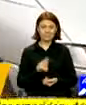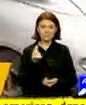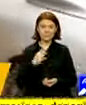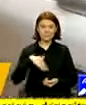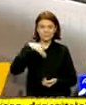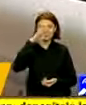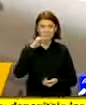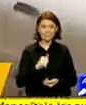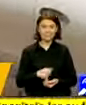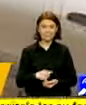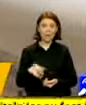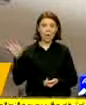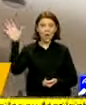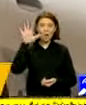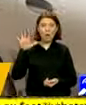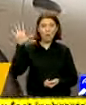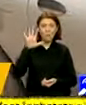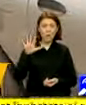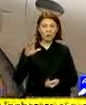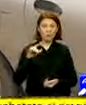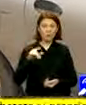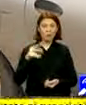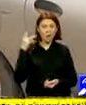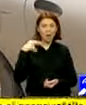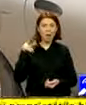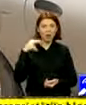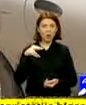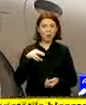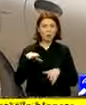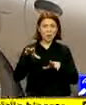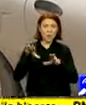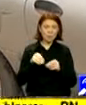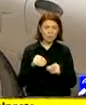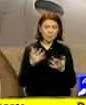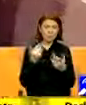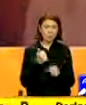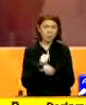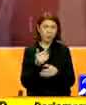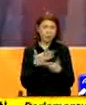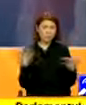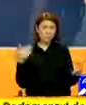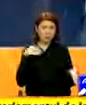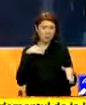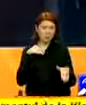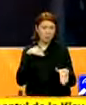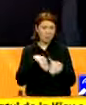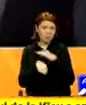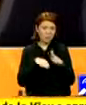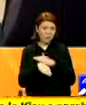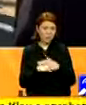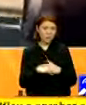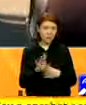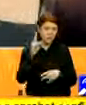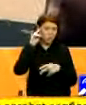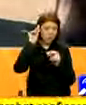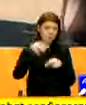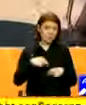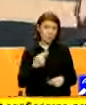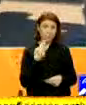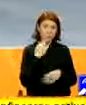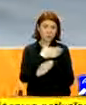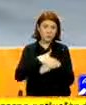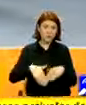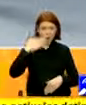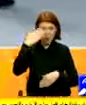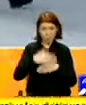Bun găsit! Republica Moldova înregistrează în continuare un flux sporit de refugiați. Potrivit Poliției de Frontieră, în